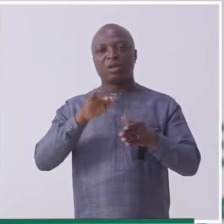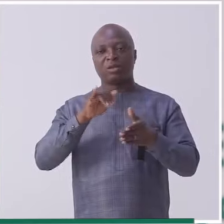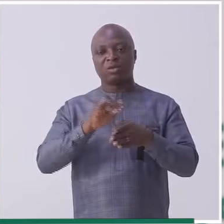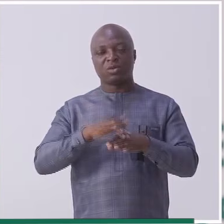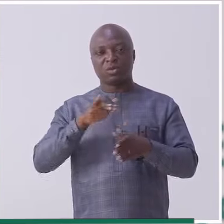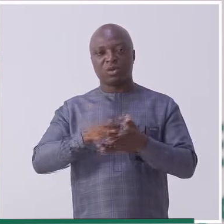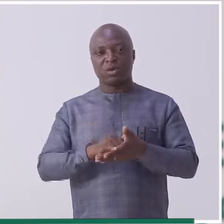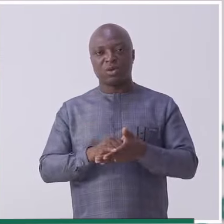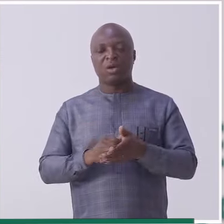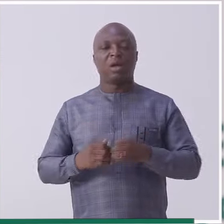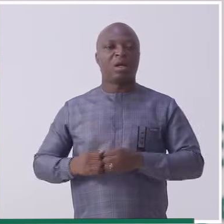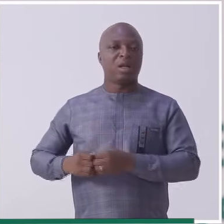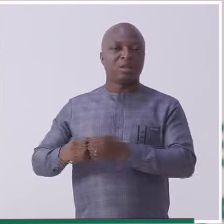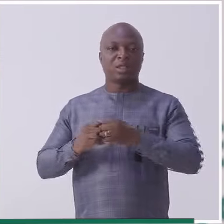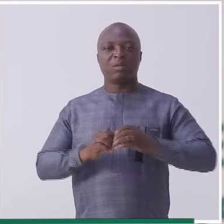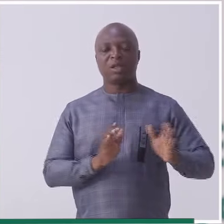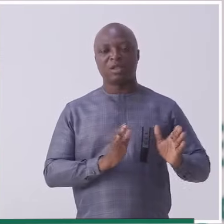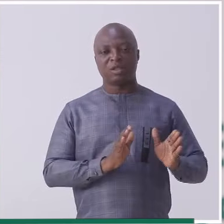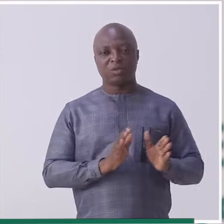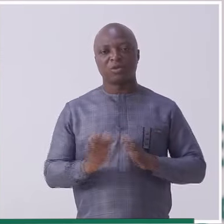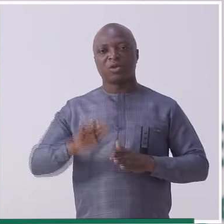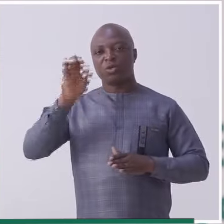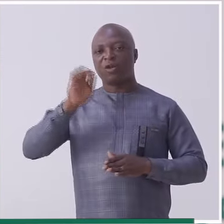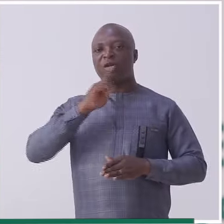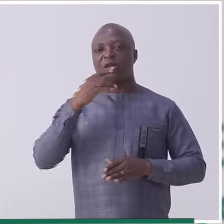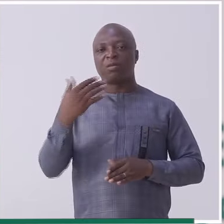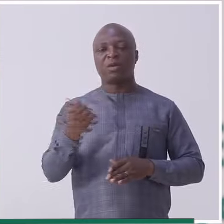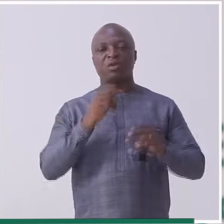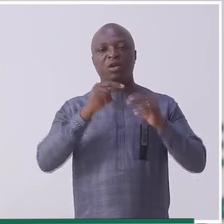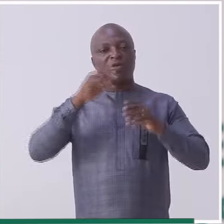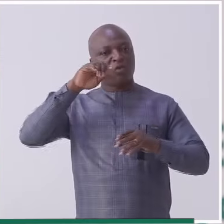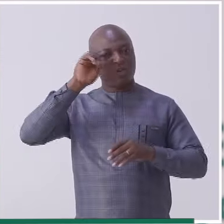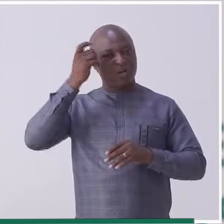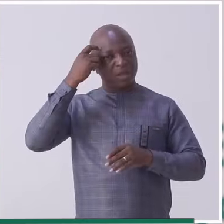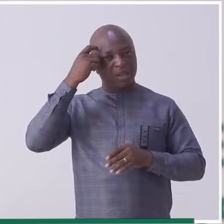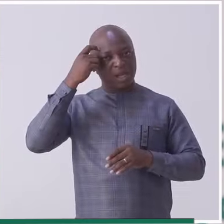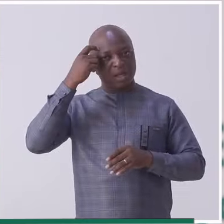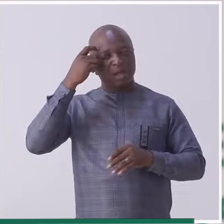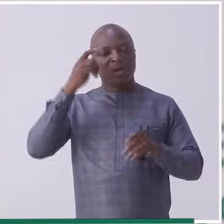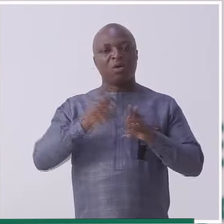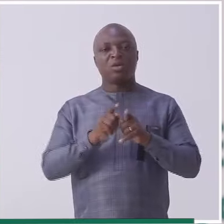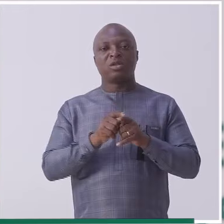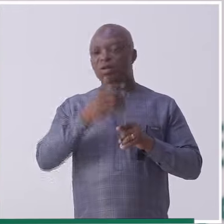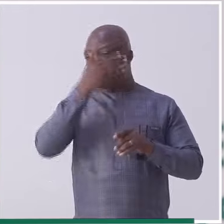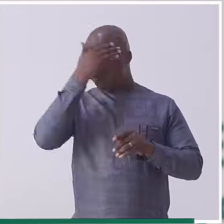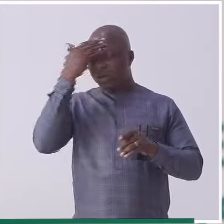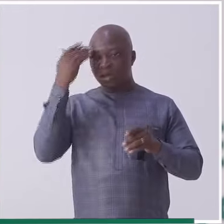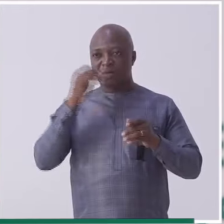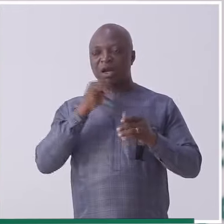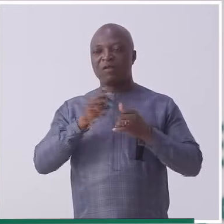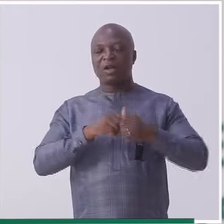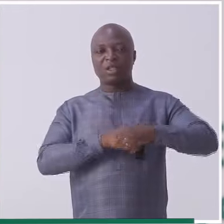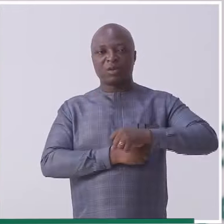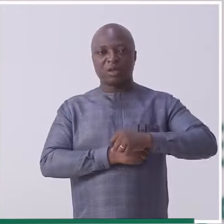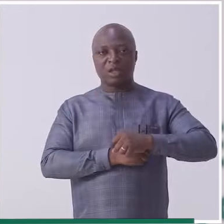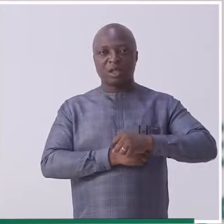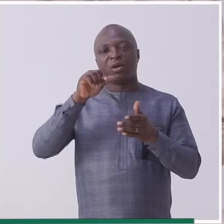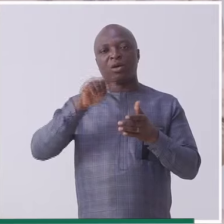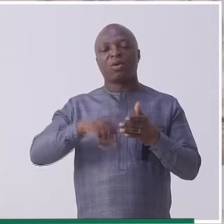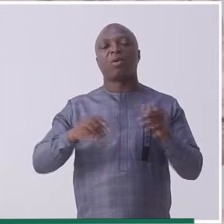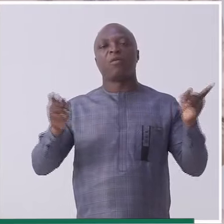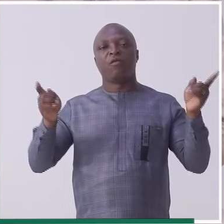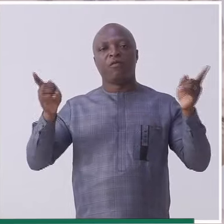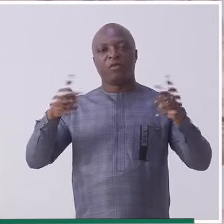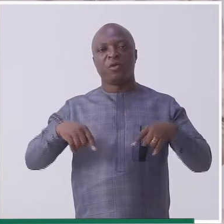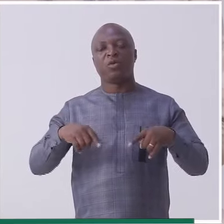étant, l'ensemble des dispositions qui doivent être prises au niveau gouvernemental, notamment, ne l'oublions pas, en matière sécuritaire, parce que nous ne